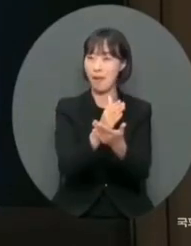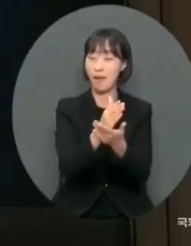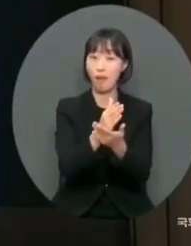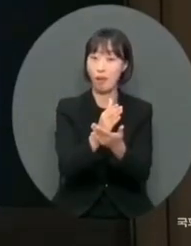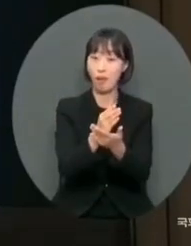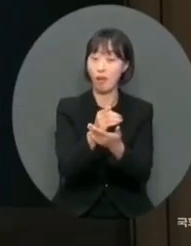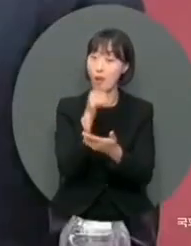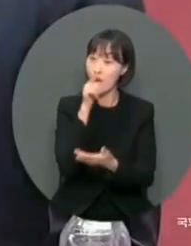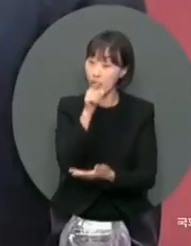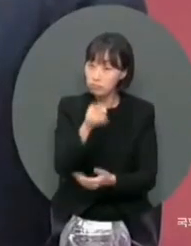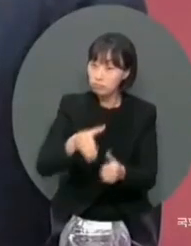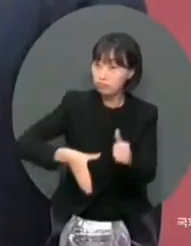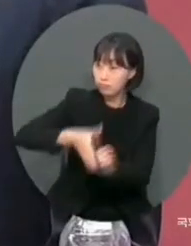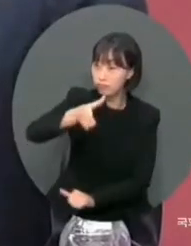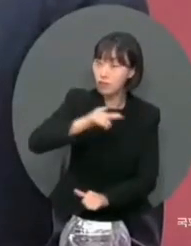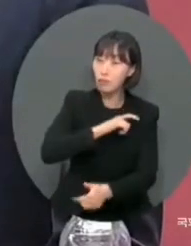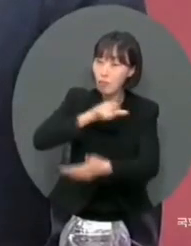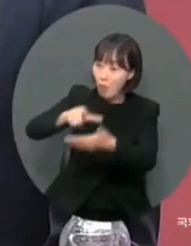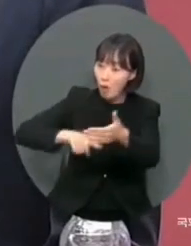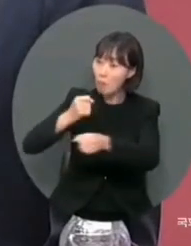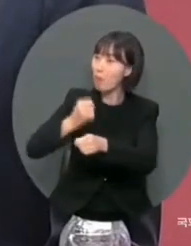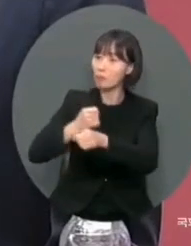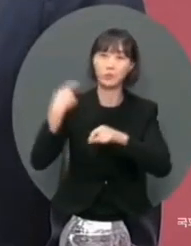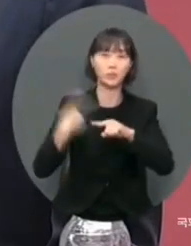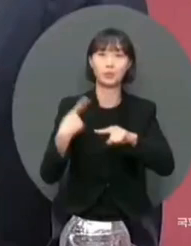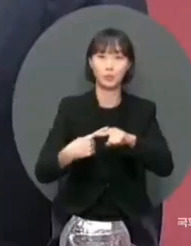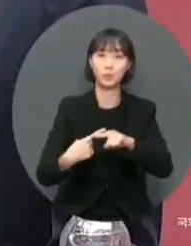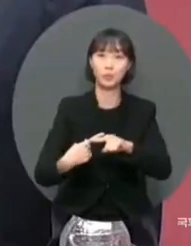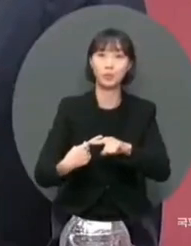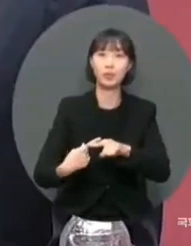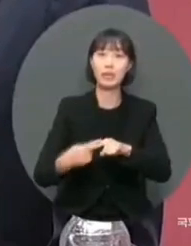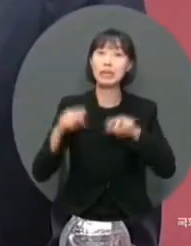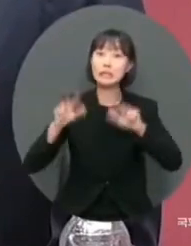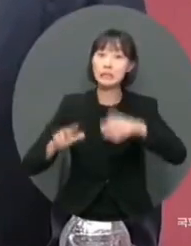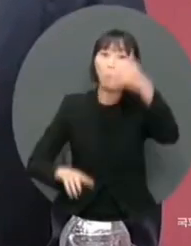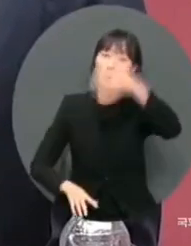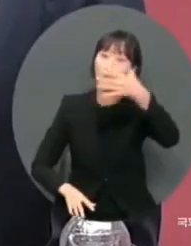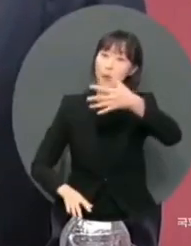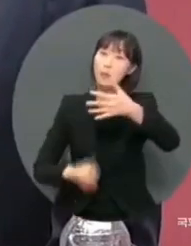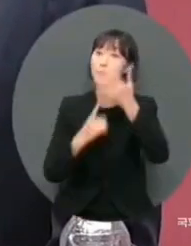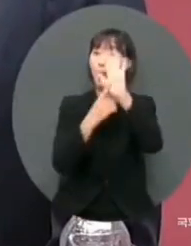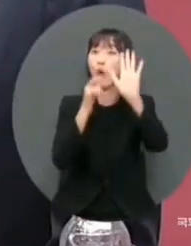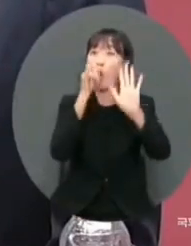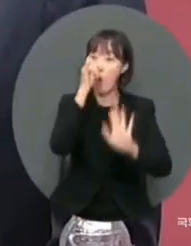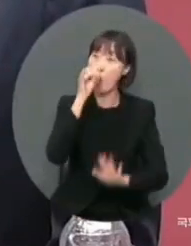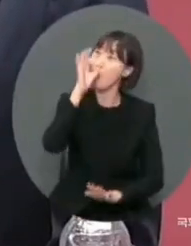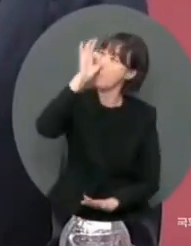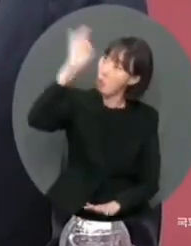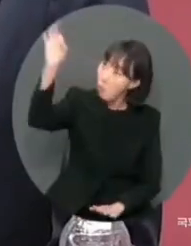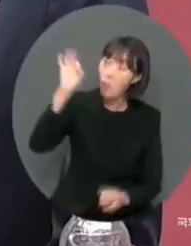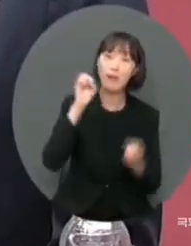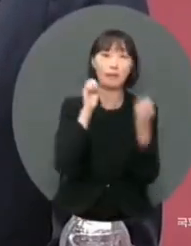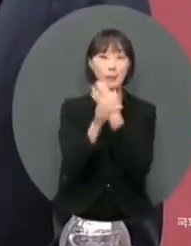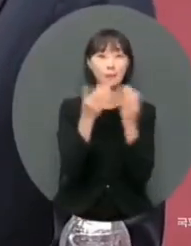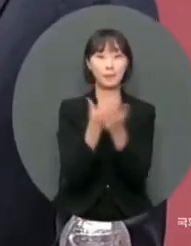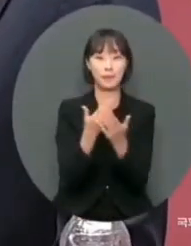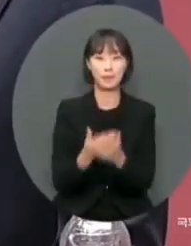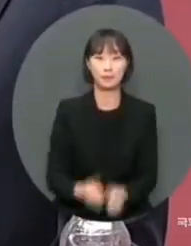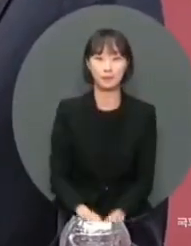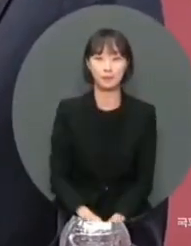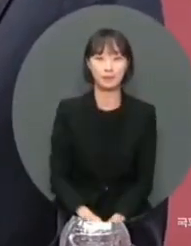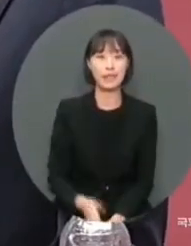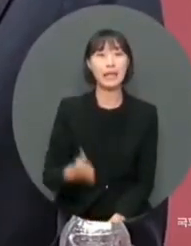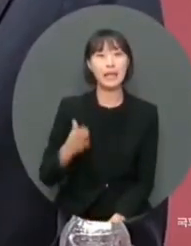게 블랙리스트 아닙니까? 총리님, 화면에 지금 띄어져 있습니다. 그냥 화면 보시고 말씀하시면 됩니다. 제가 이런 말씀